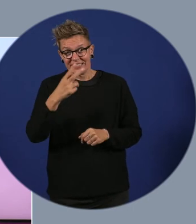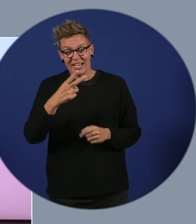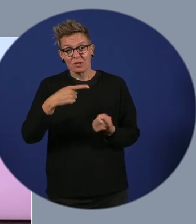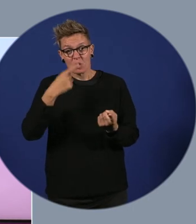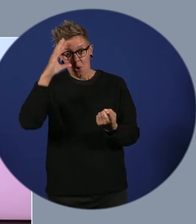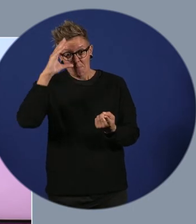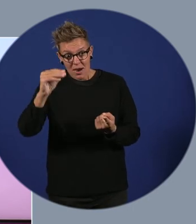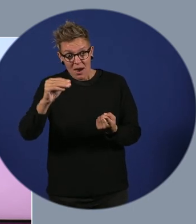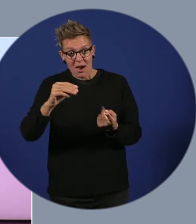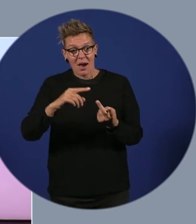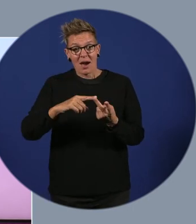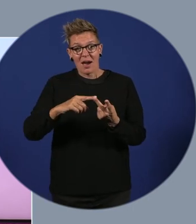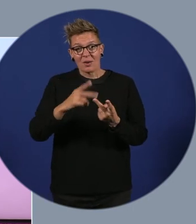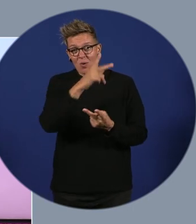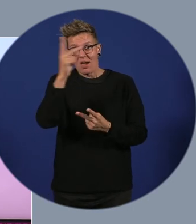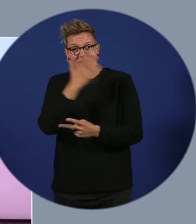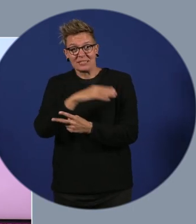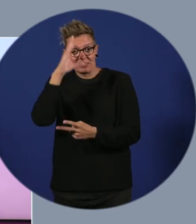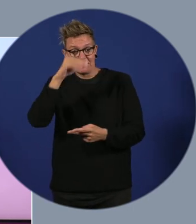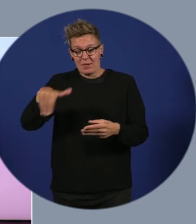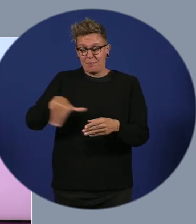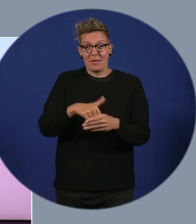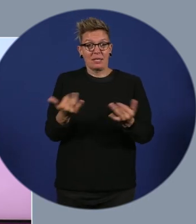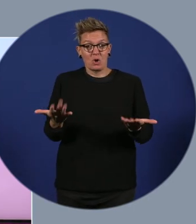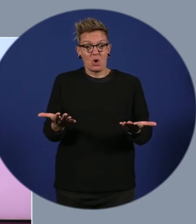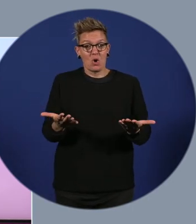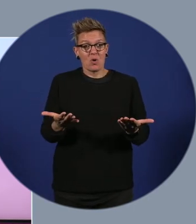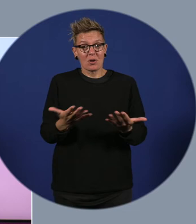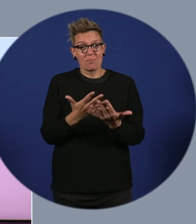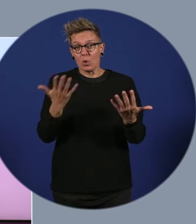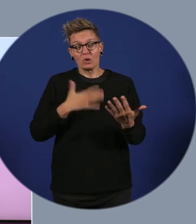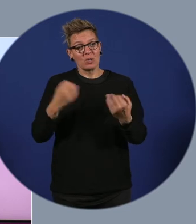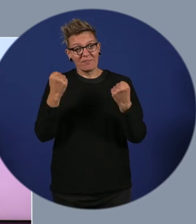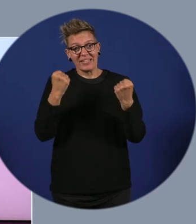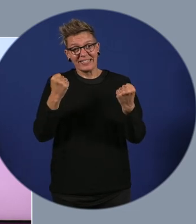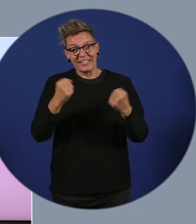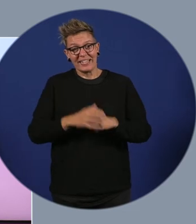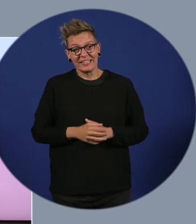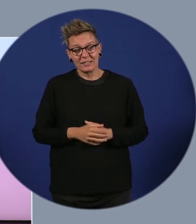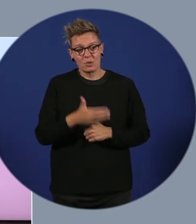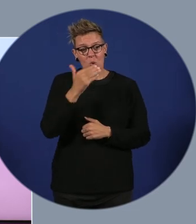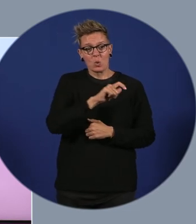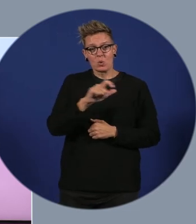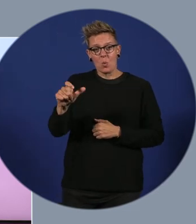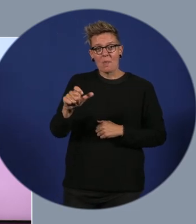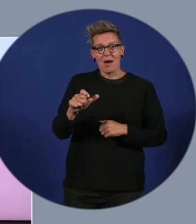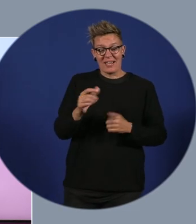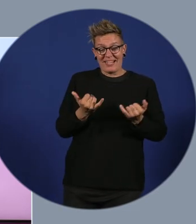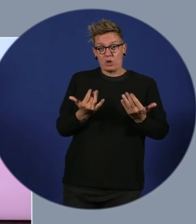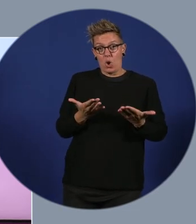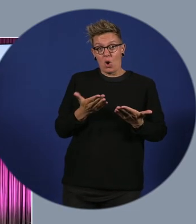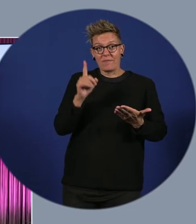och höga tjänstemän här som är med här idag. Så att även om ungdomar kanske inte har direkt inflytande